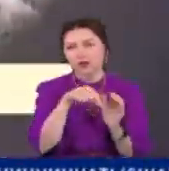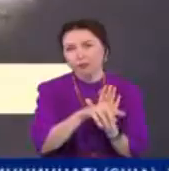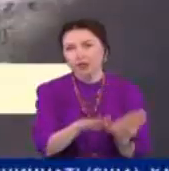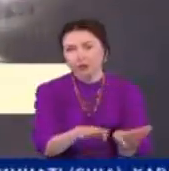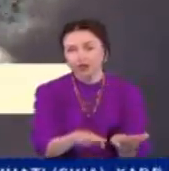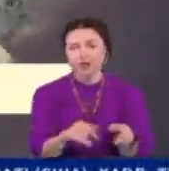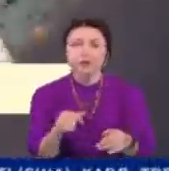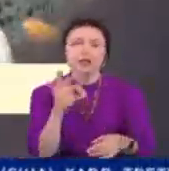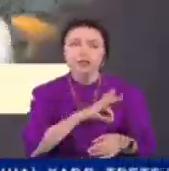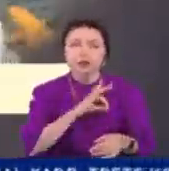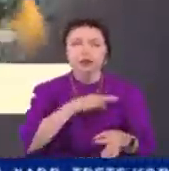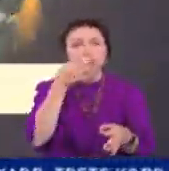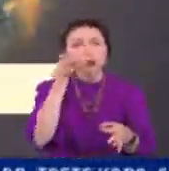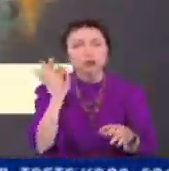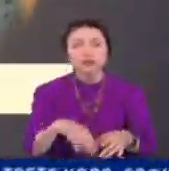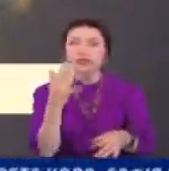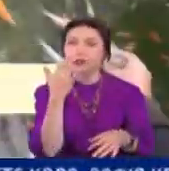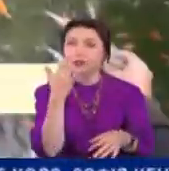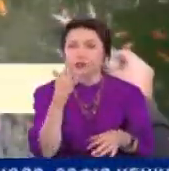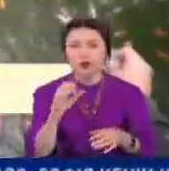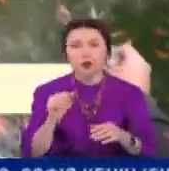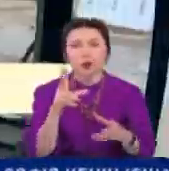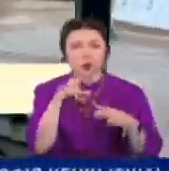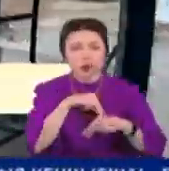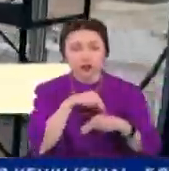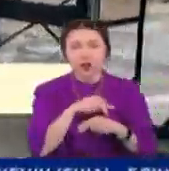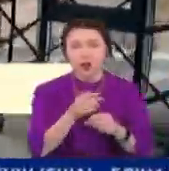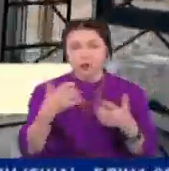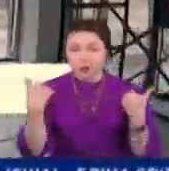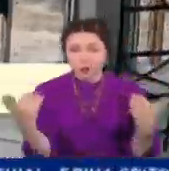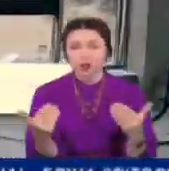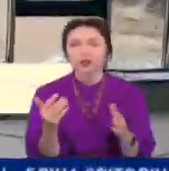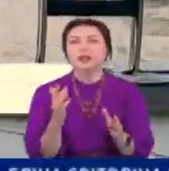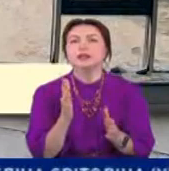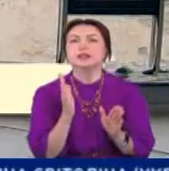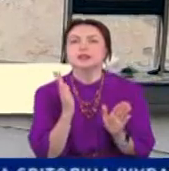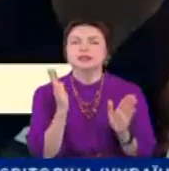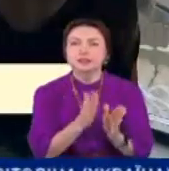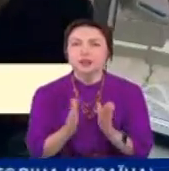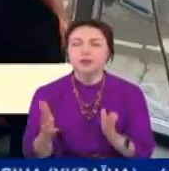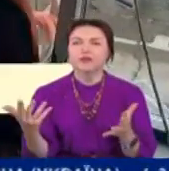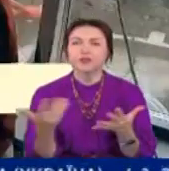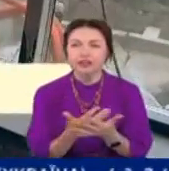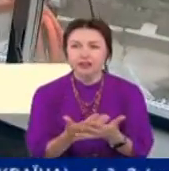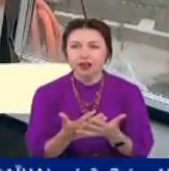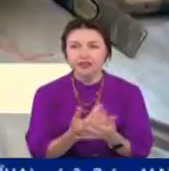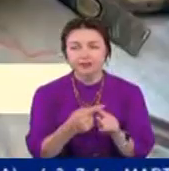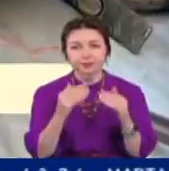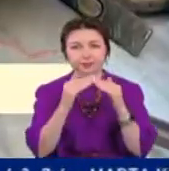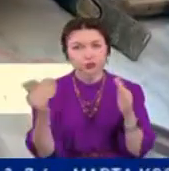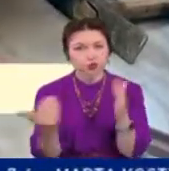Застосован досвід іноземних колег, потужна система фільтрації. Це вхідна група, яка включає в себе